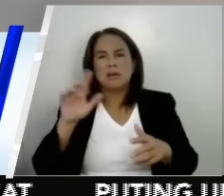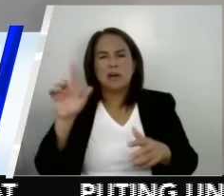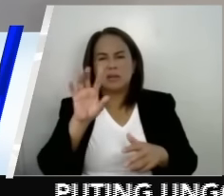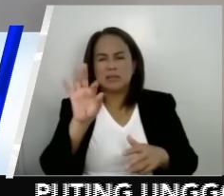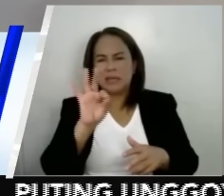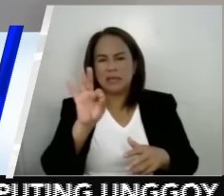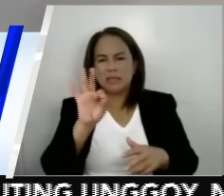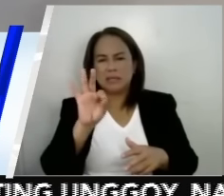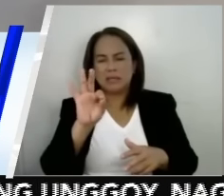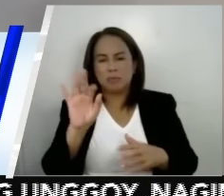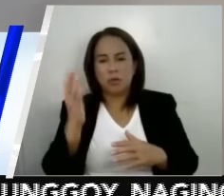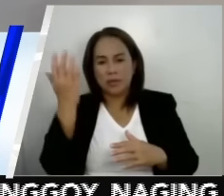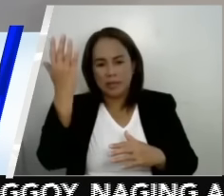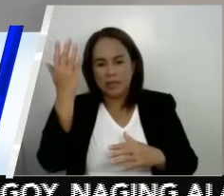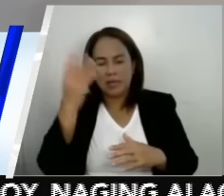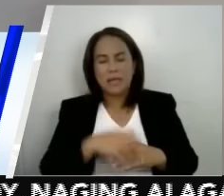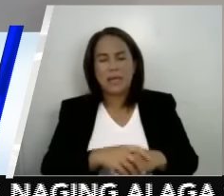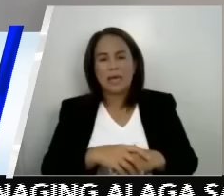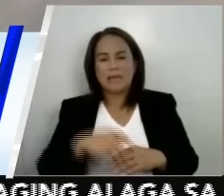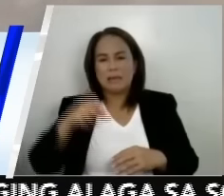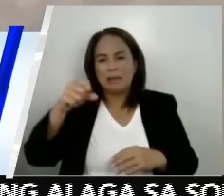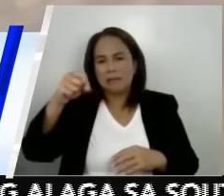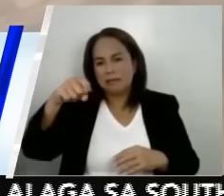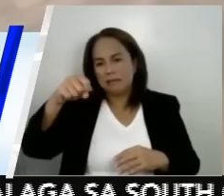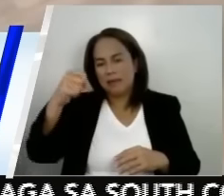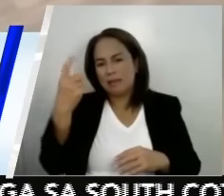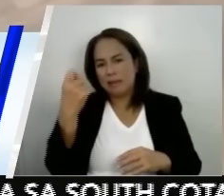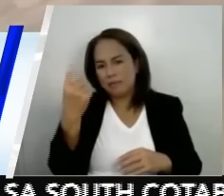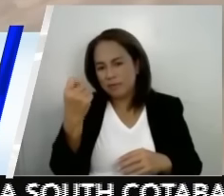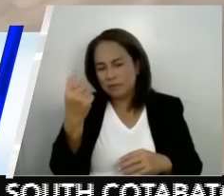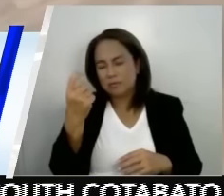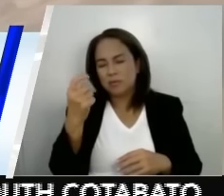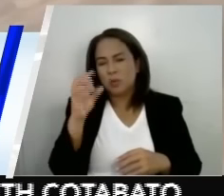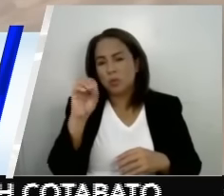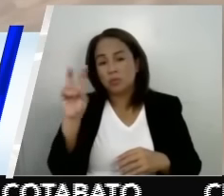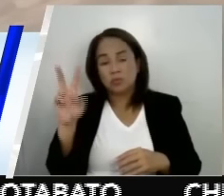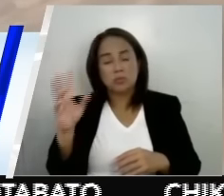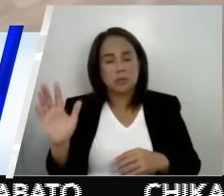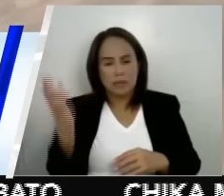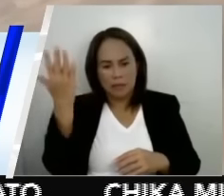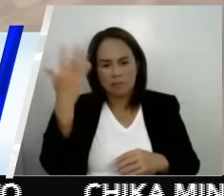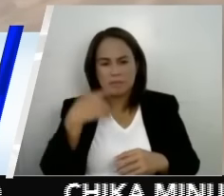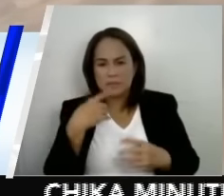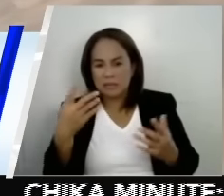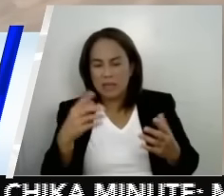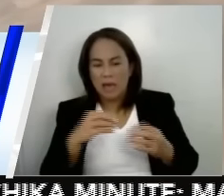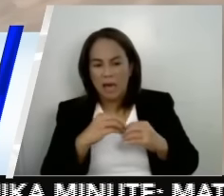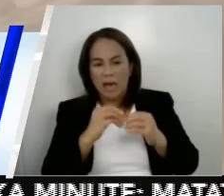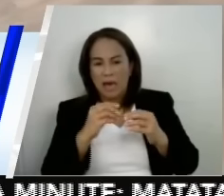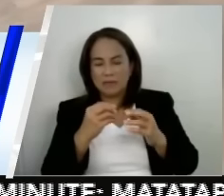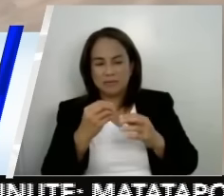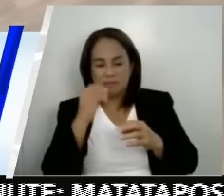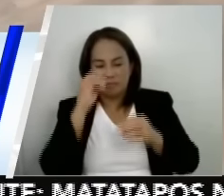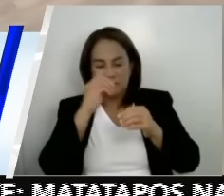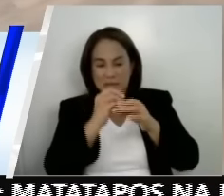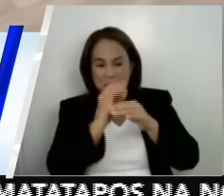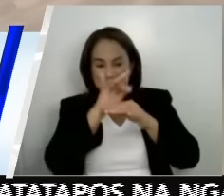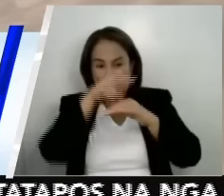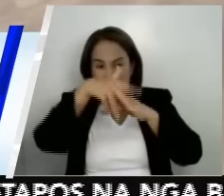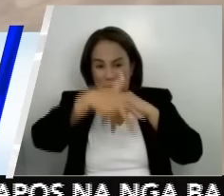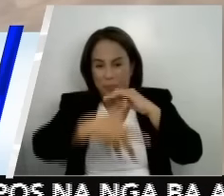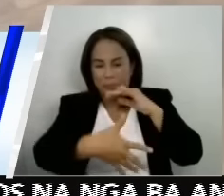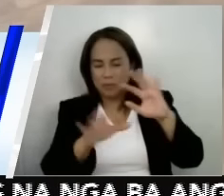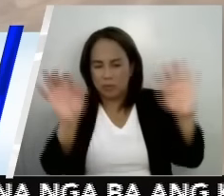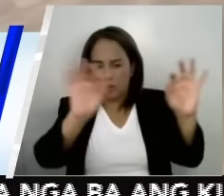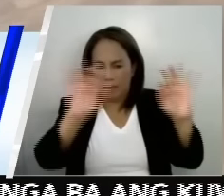9:09 a.m. at 11:02 a.m. Ayon sa FIVOC, walang kasamang magma sa phreatic eruption ng bulkan. Pero posibleng